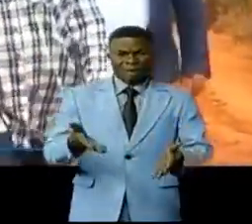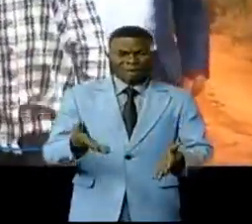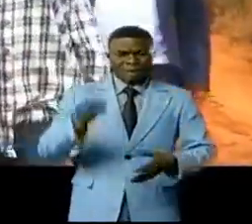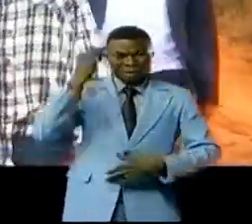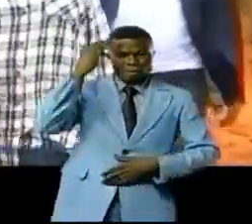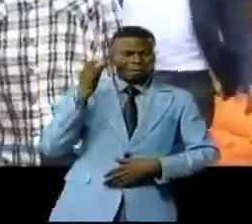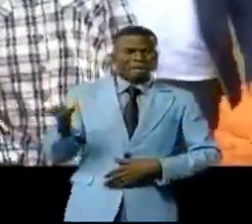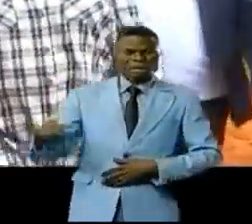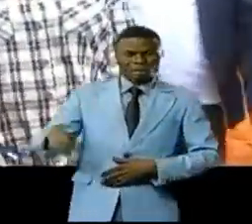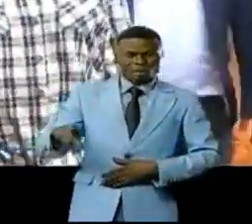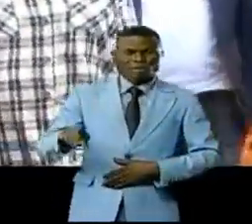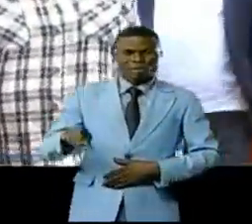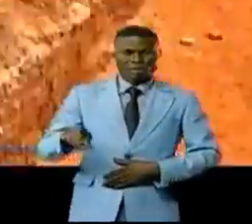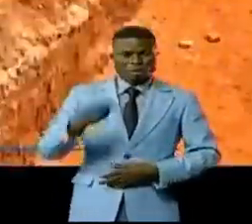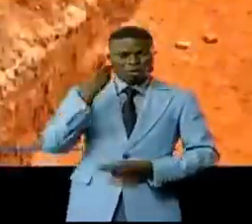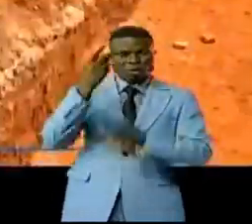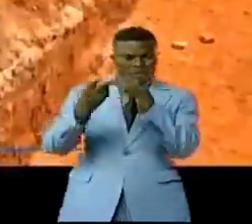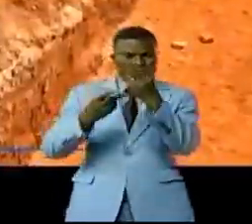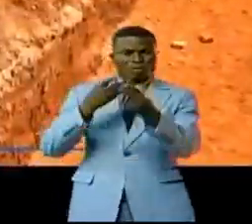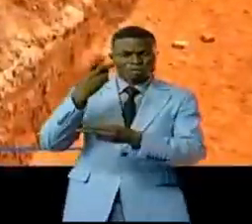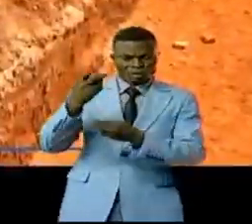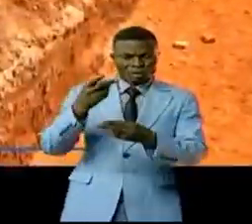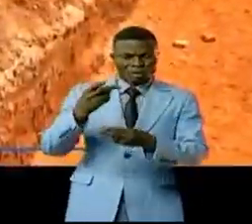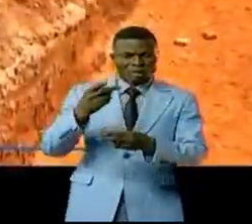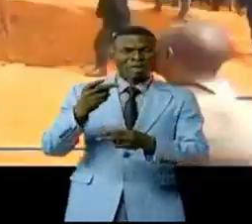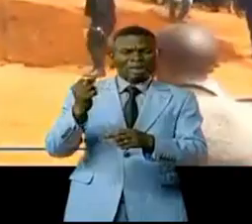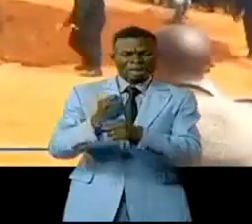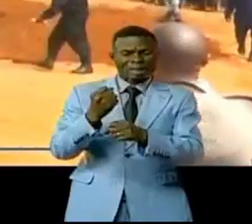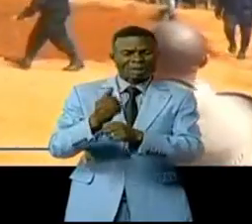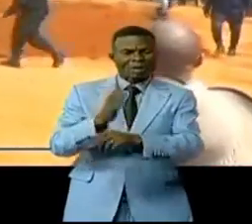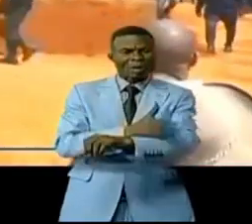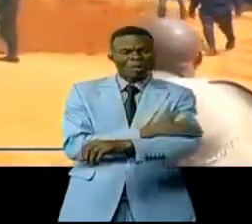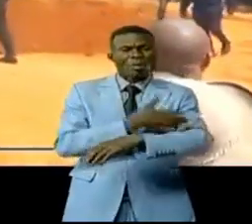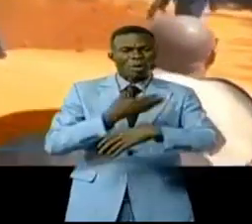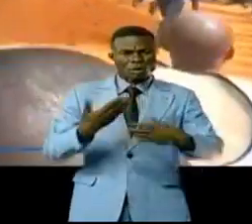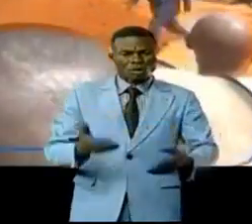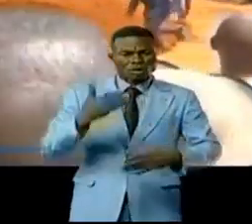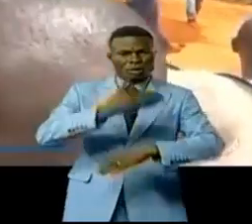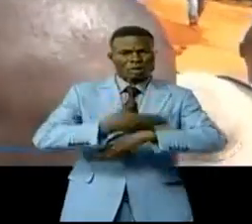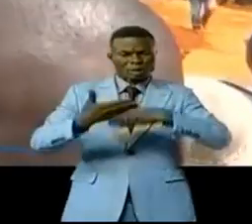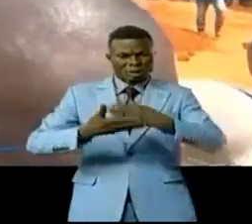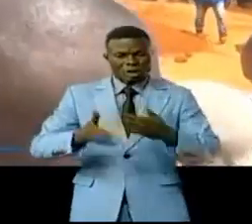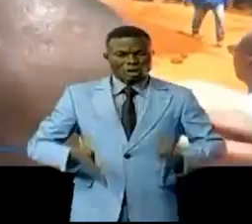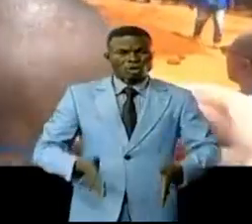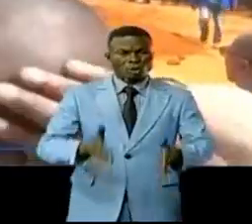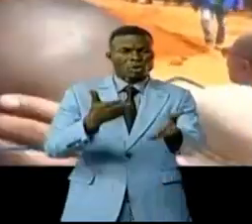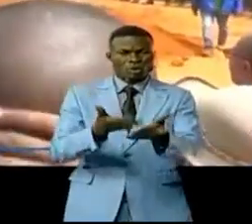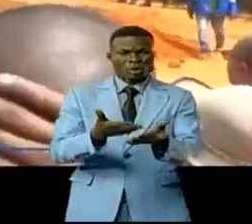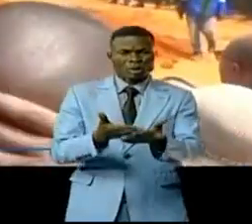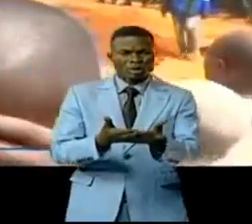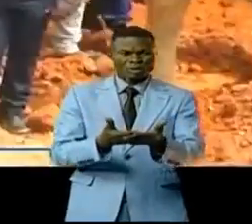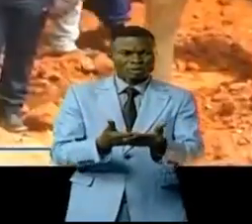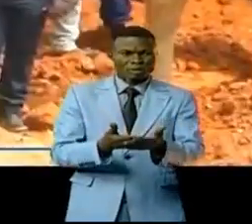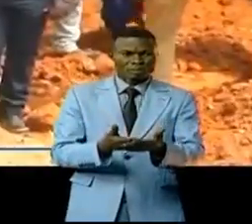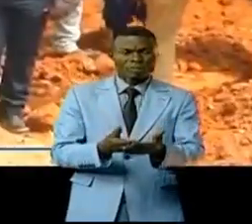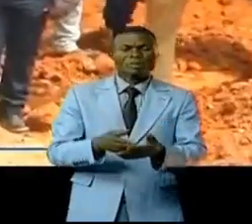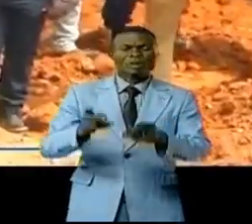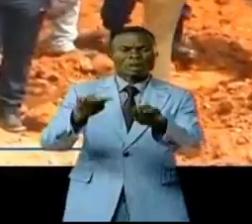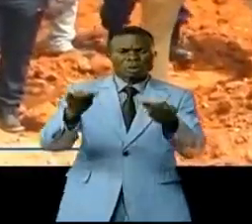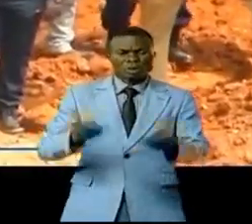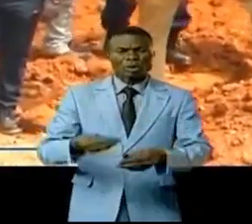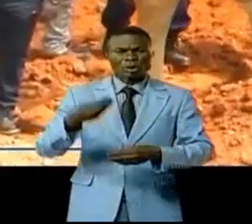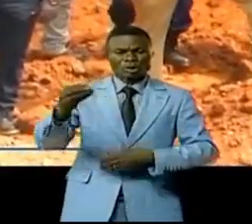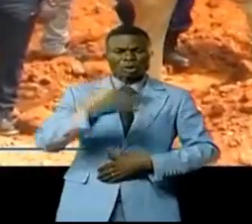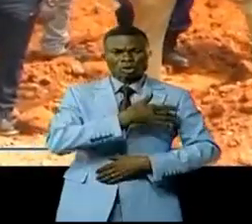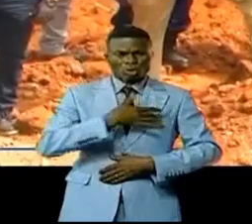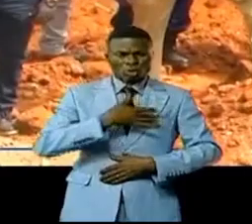ministres provinciaux, a pu se rendre compte de l'évolution des travaux de construction de cet axe routier. Honorant cette entité qui a donné son